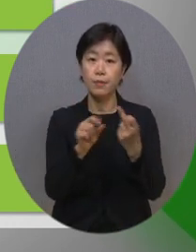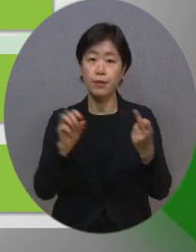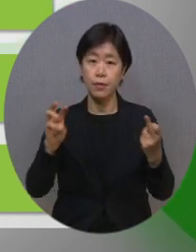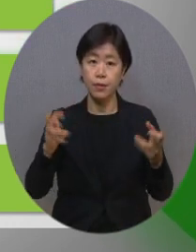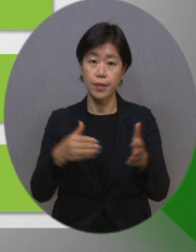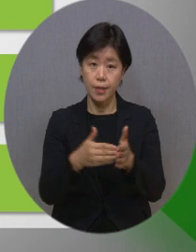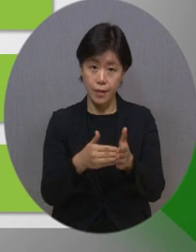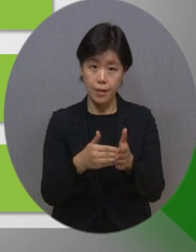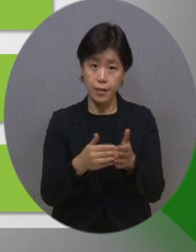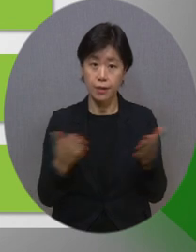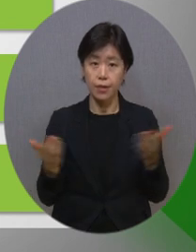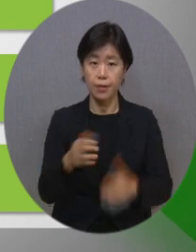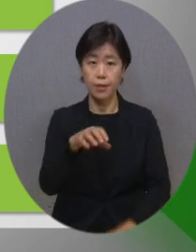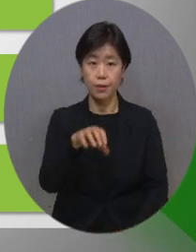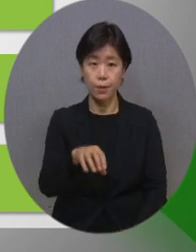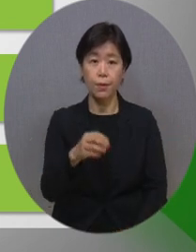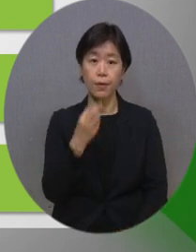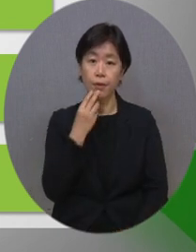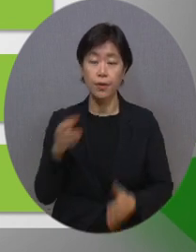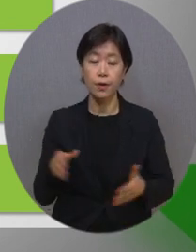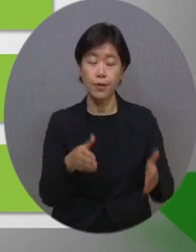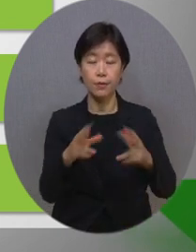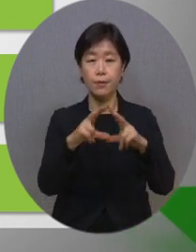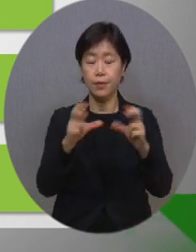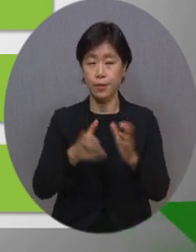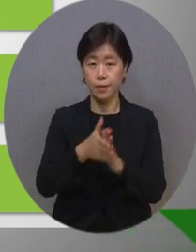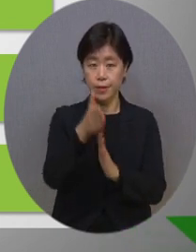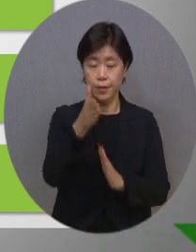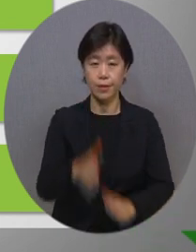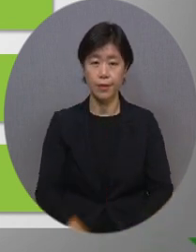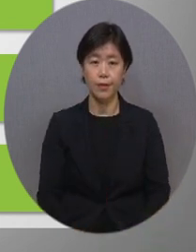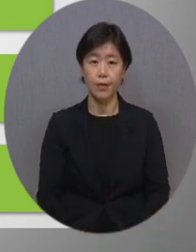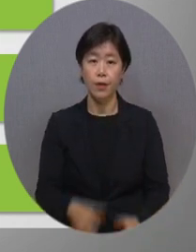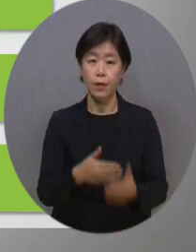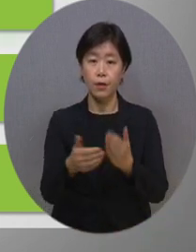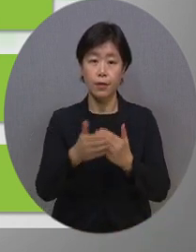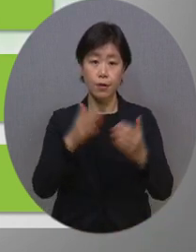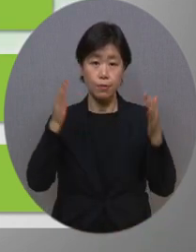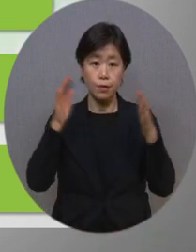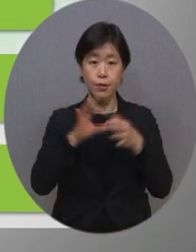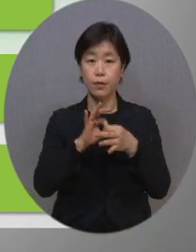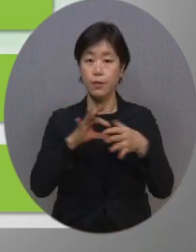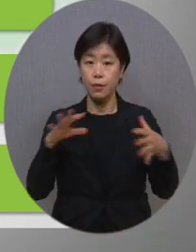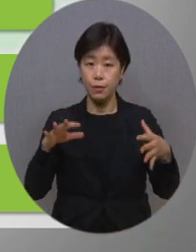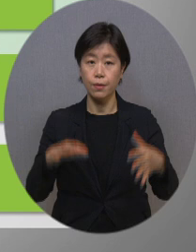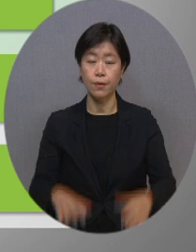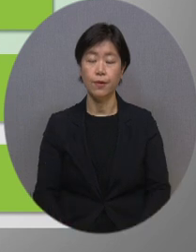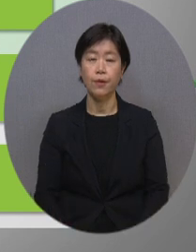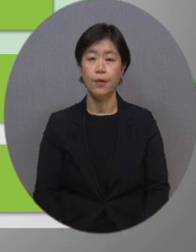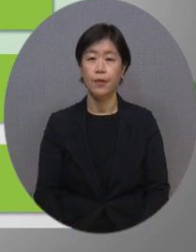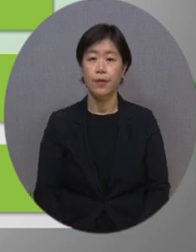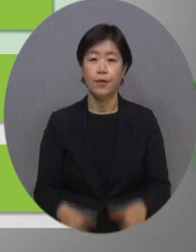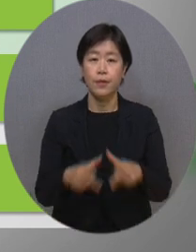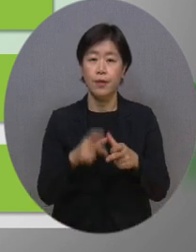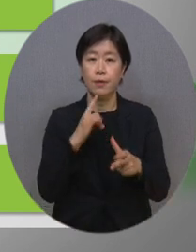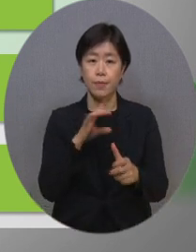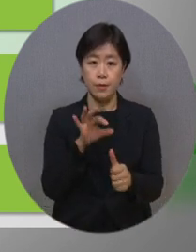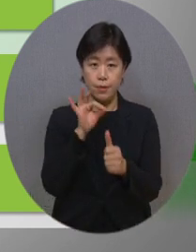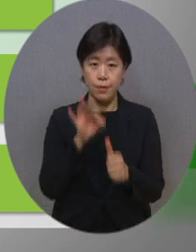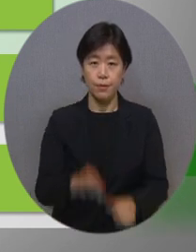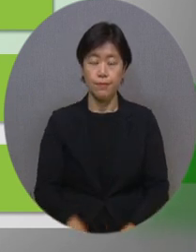30일까지며 근무지는 경기도 성남시입니다. 경력과 학력은 무관하며 장애인만